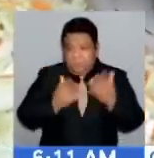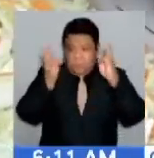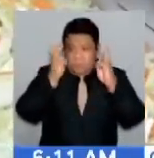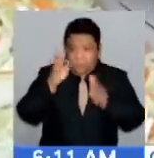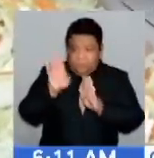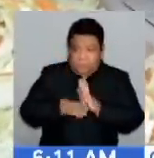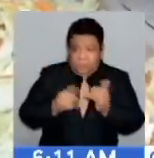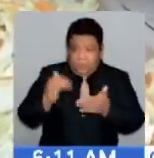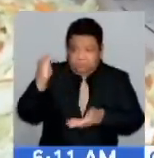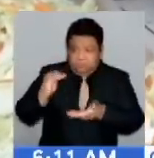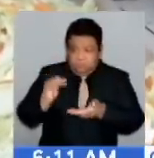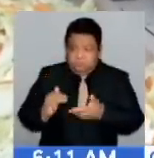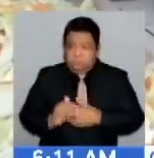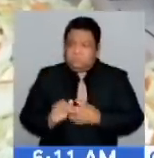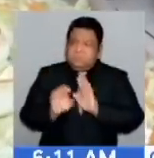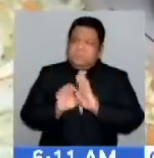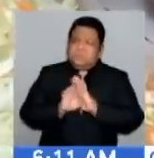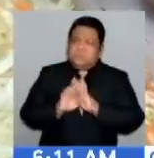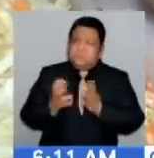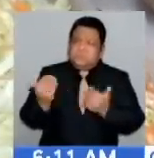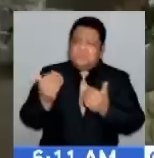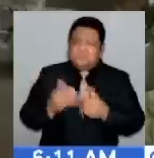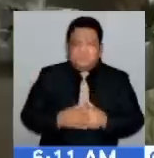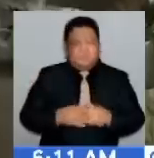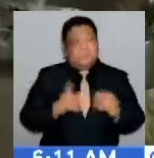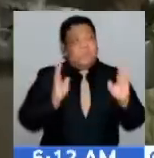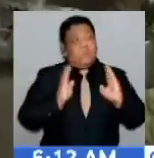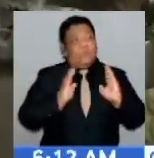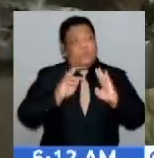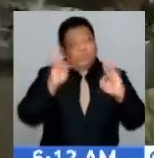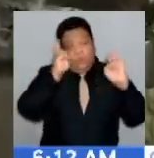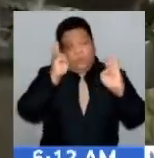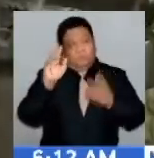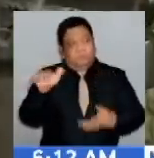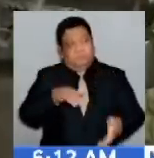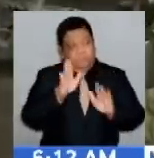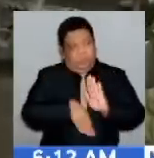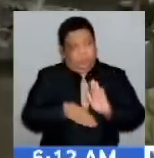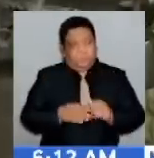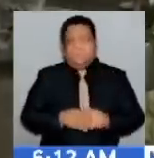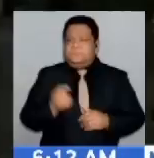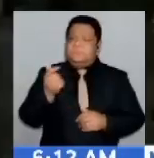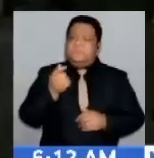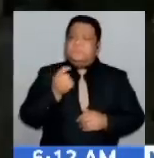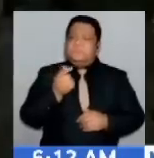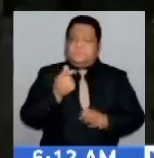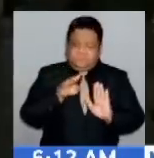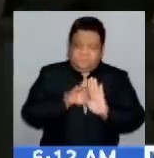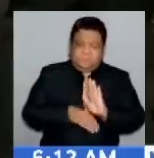alin? Gulay ano, Baguio po. Ah, galing Baguio. Mas mura ho. Medyo bumababa ng konti. Yung mga hindi naman po fix